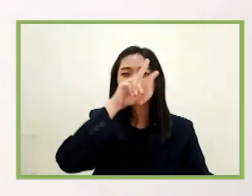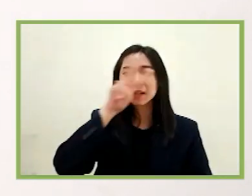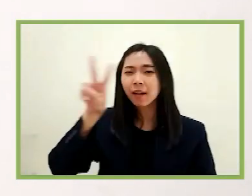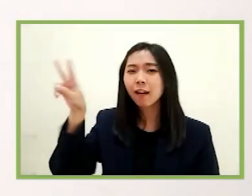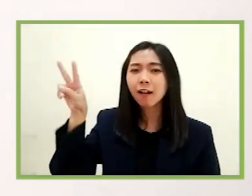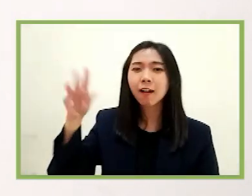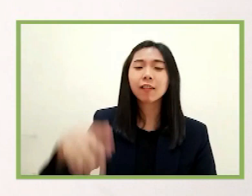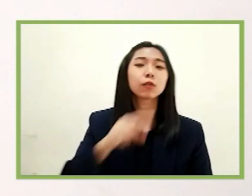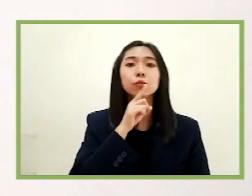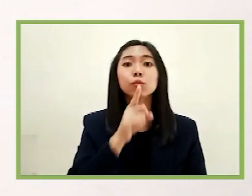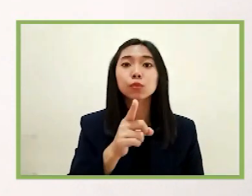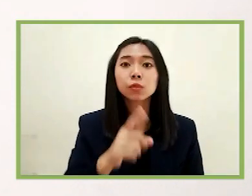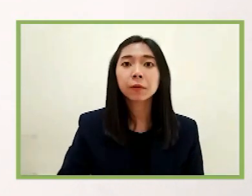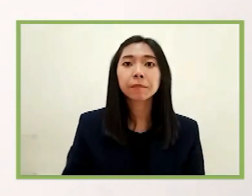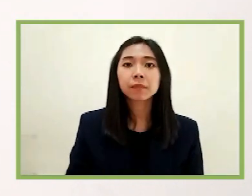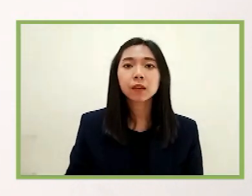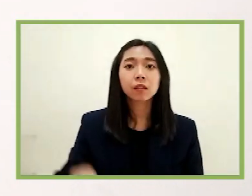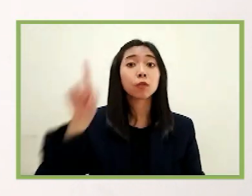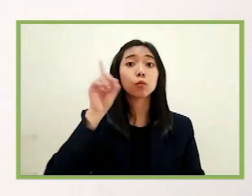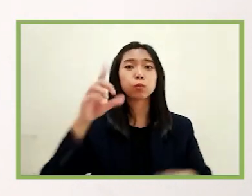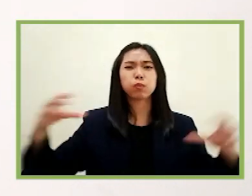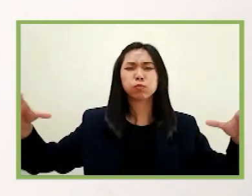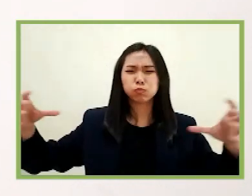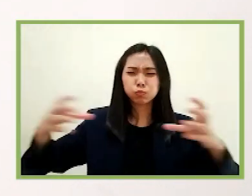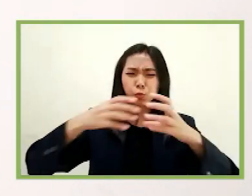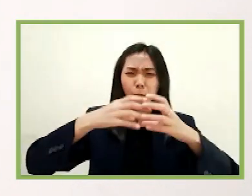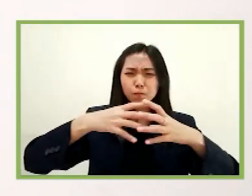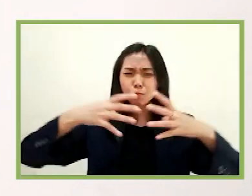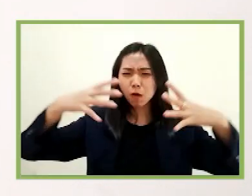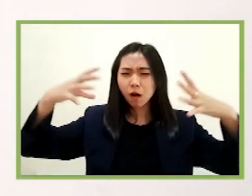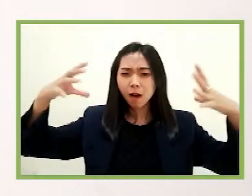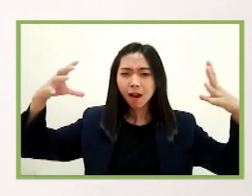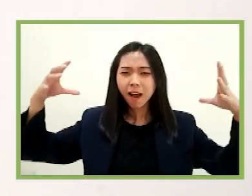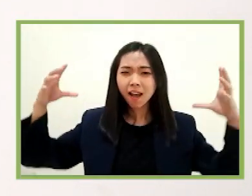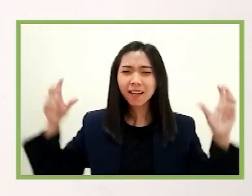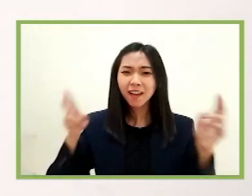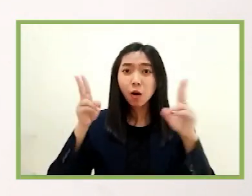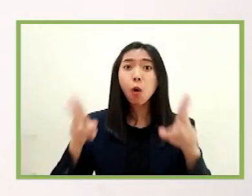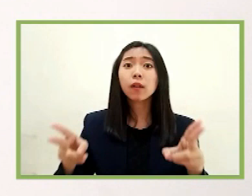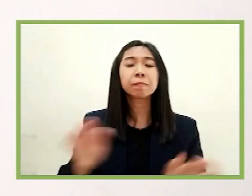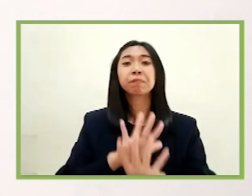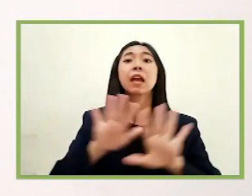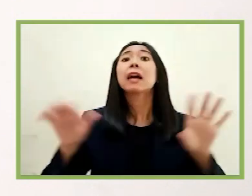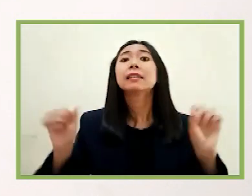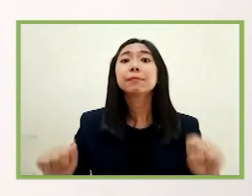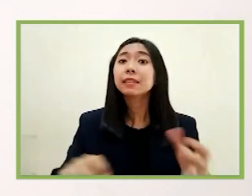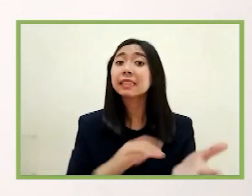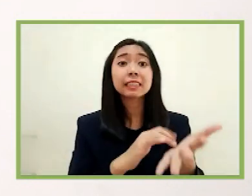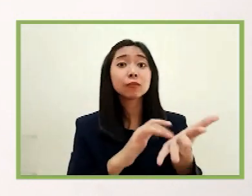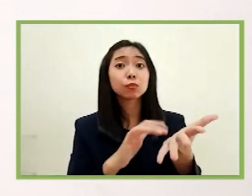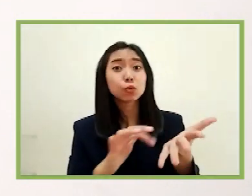sesungguhnya Suatu kumpulan besar orang banyak yang tidak dapat terhitung banyaknya